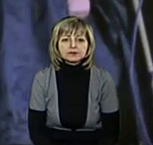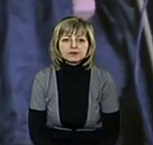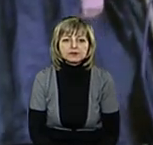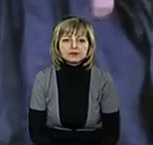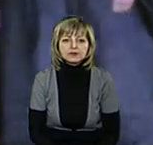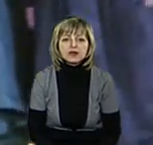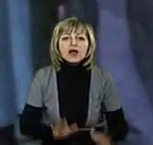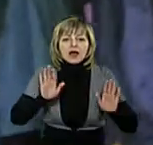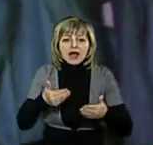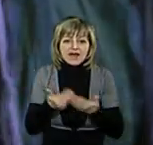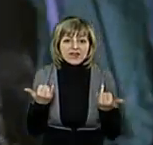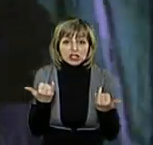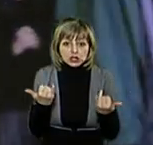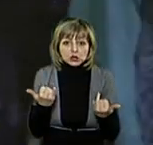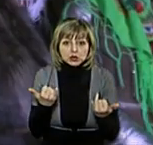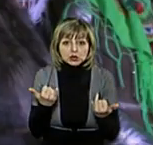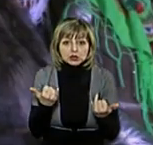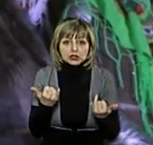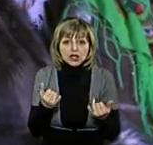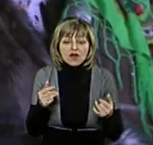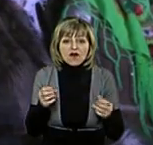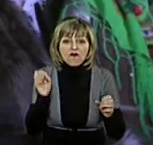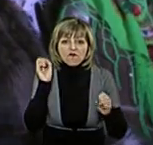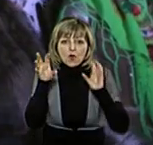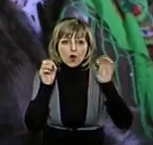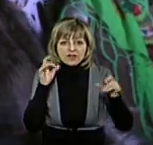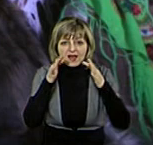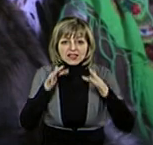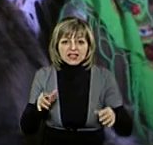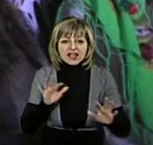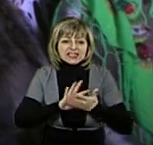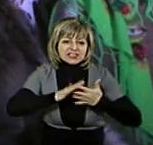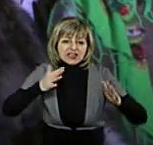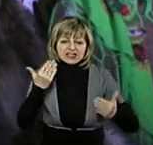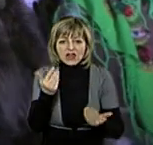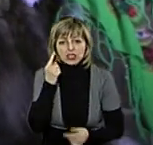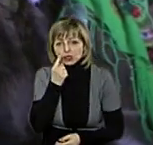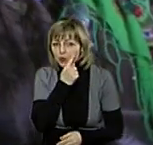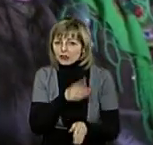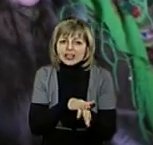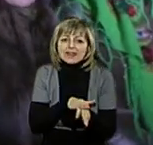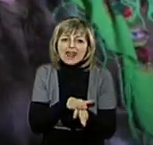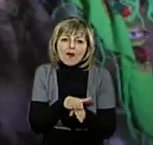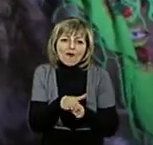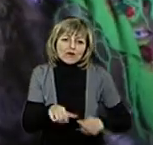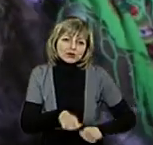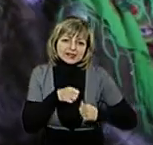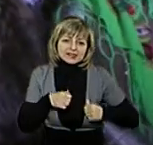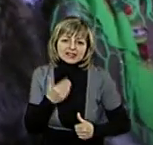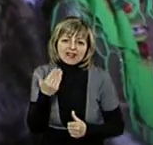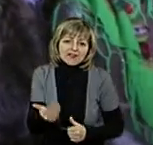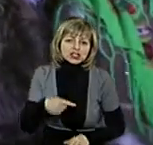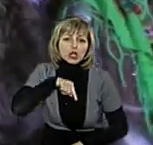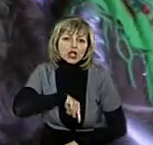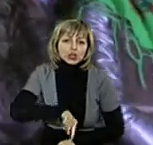Хай від сьогодні в огнях ялинок світяться ваші очки, наповнюються серця ваші і